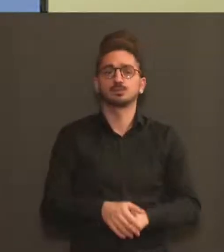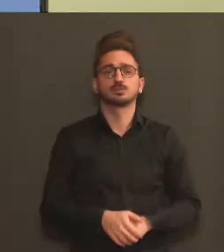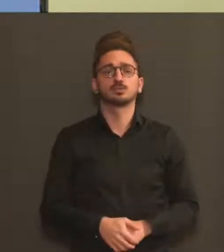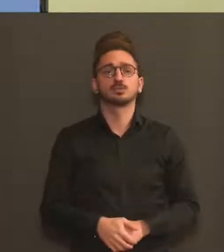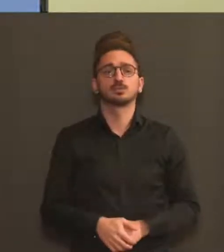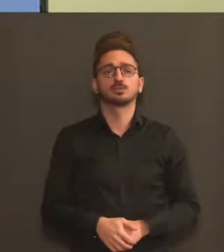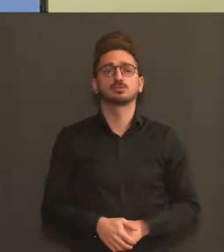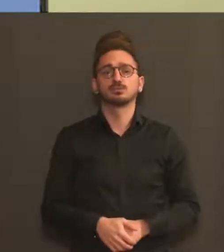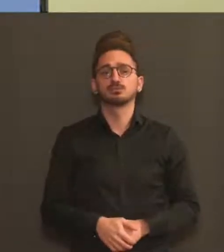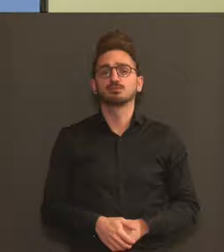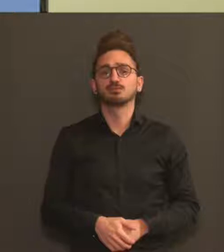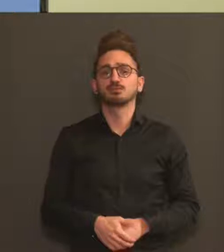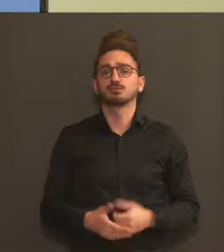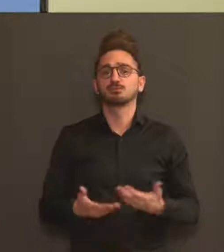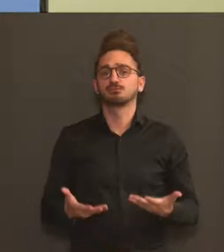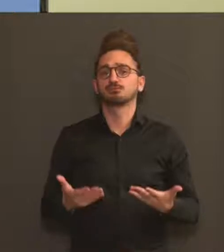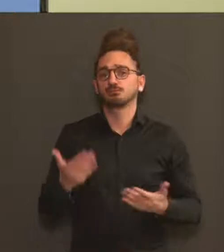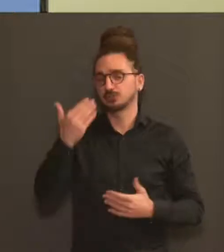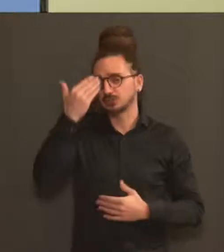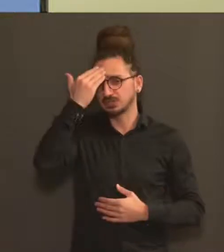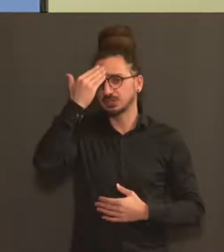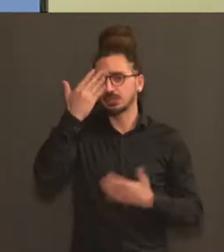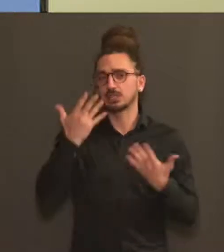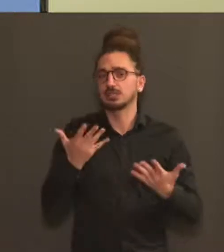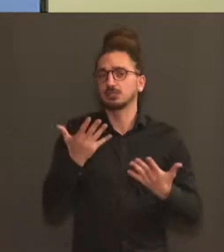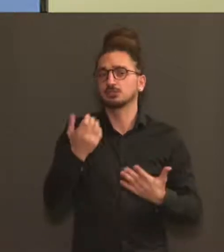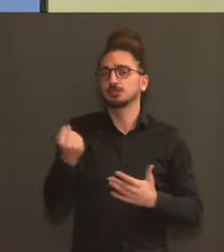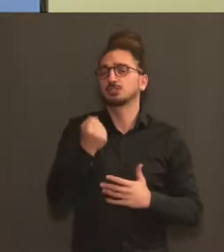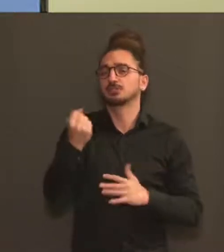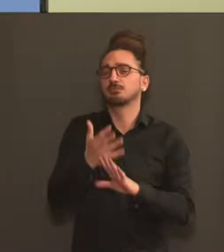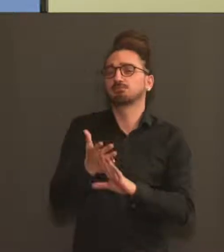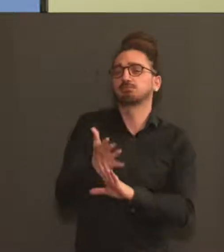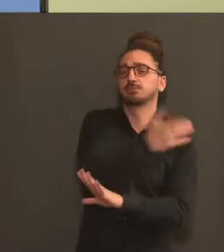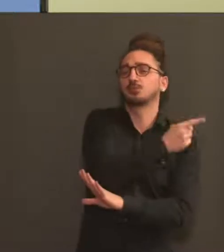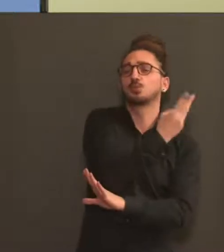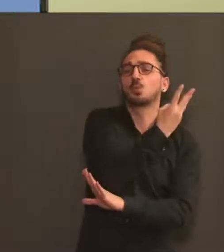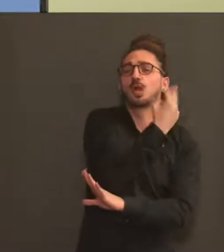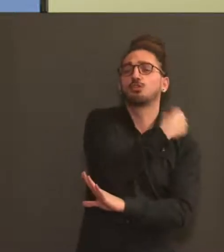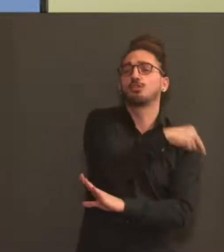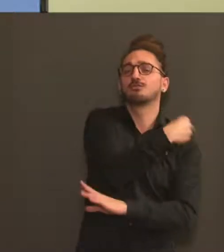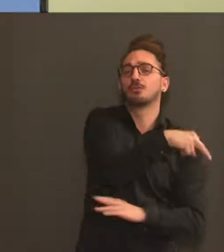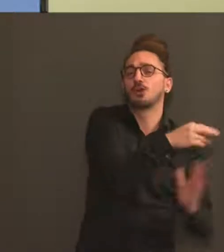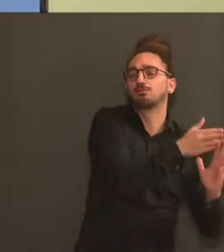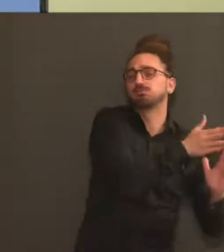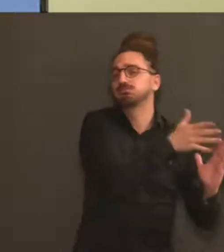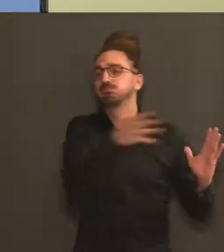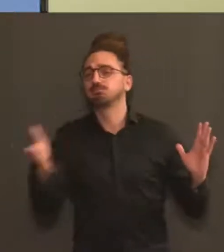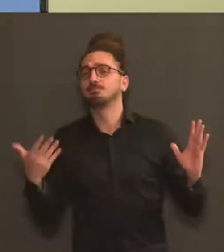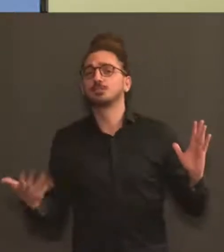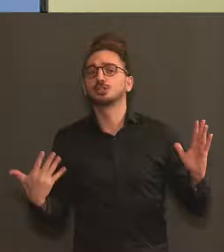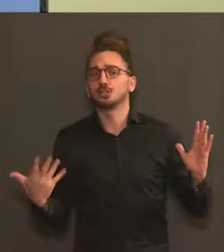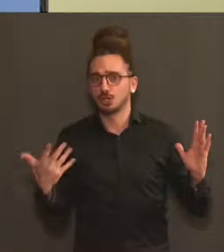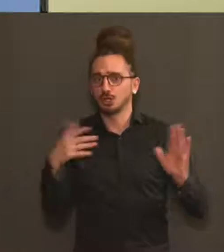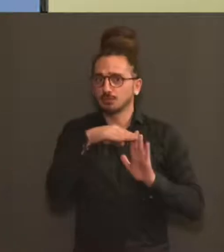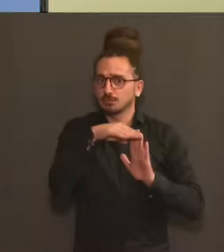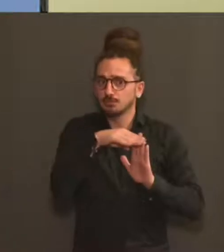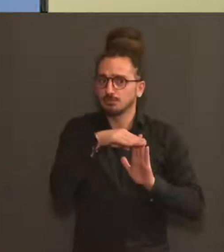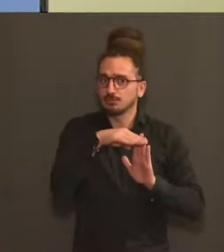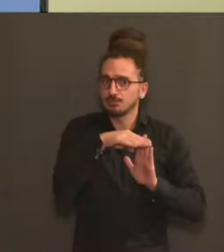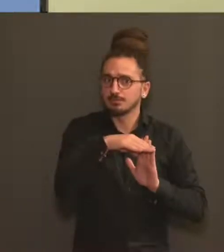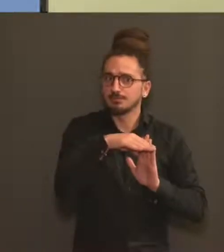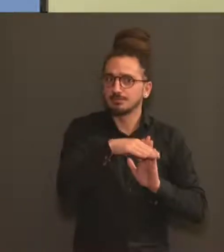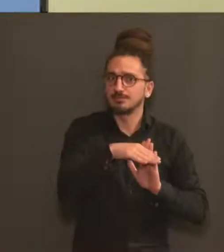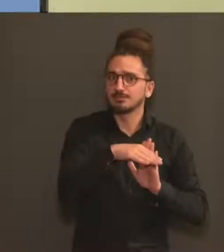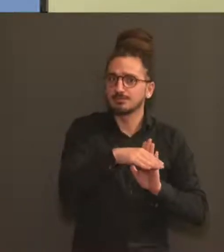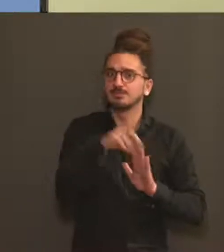baisse continue, comme on l'a dit, depuis le 3 novembre, qui était le moment où on a eu le pic d'occupation à 7461